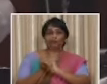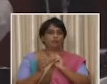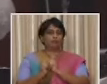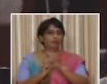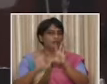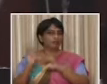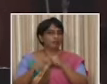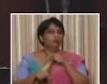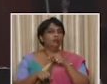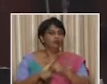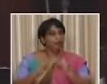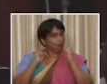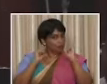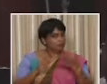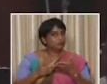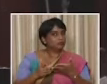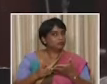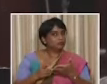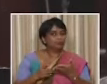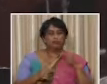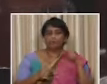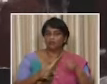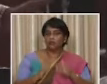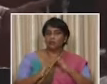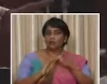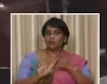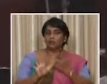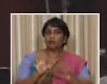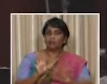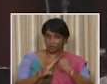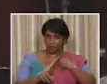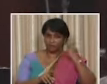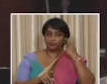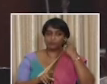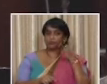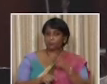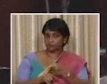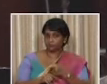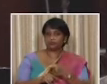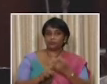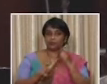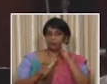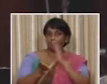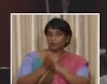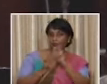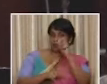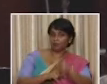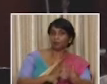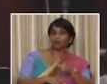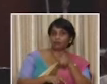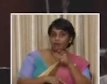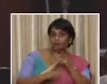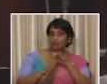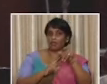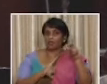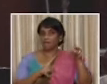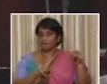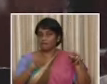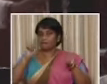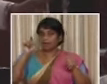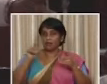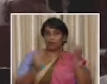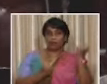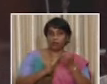කරා. එතකොට මේක සාර්ථක වුණාද? දැන් මේ ගමේ ඉන්න තරුණයෝ දන්නවද මේ ඒ අස්සසුම ලාභියාට අහවලතන ඉඩමක් තියෙනවා?